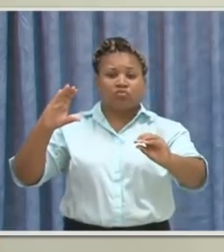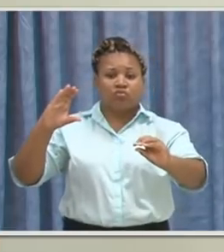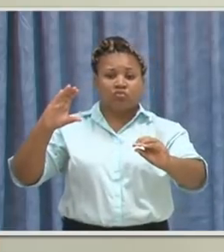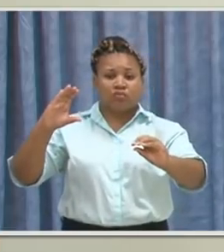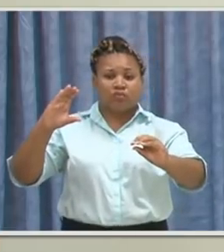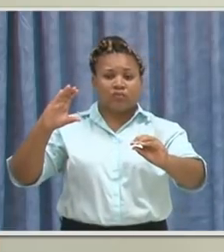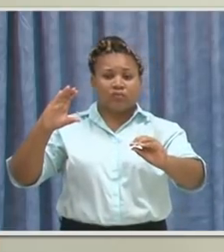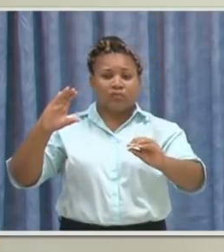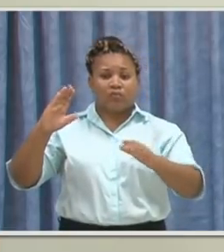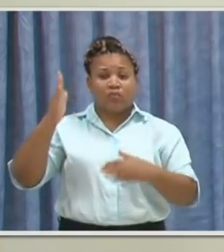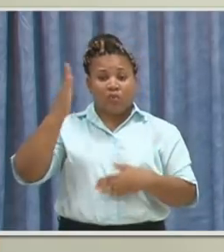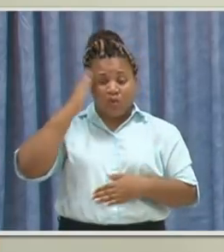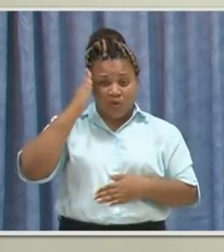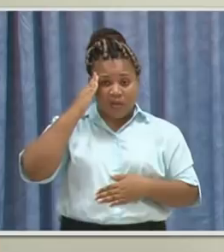des